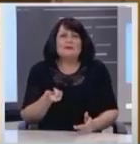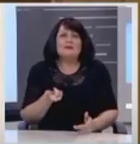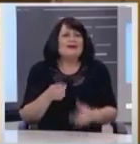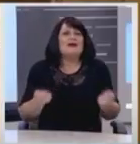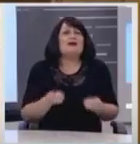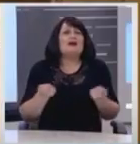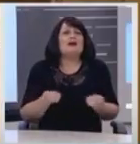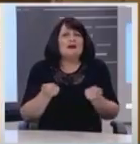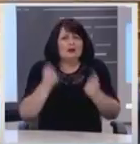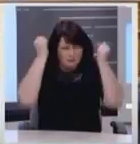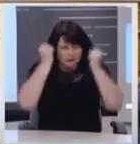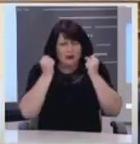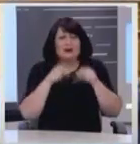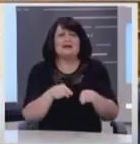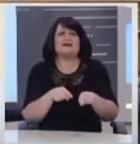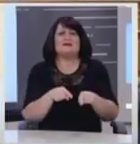υφίστανται